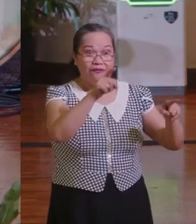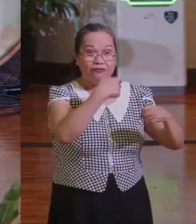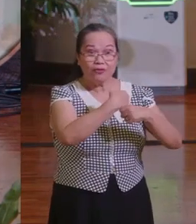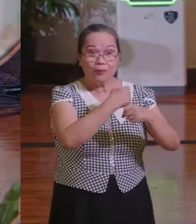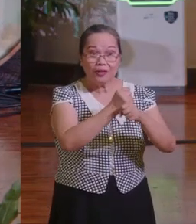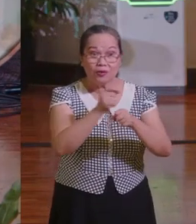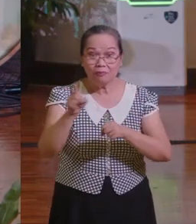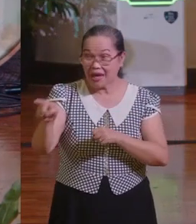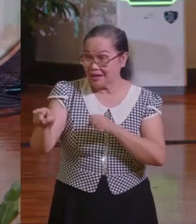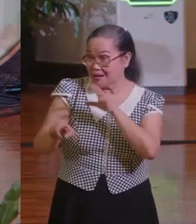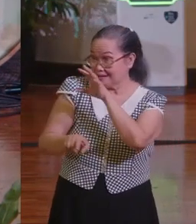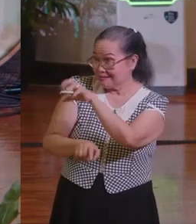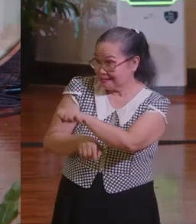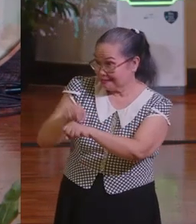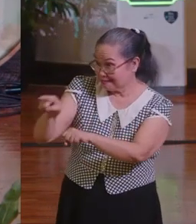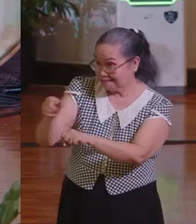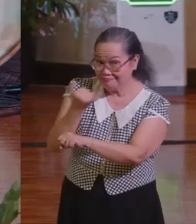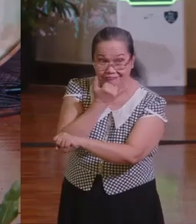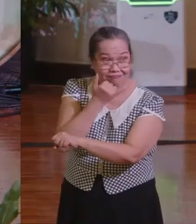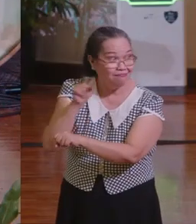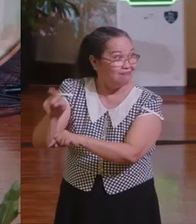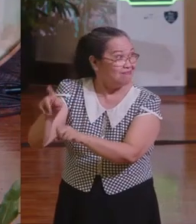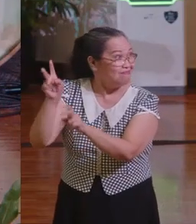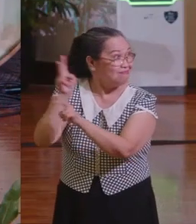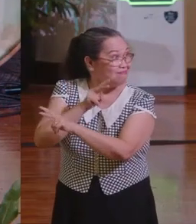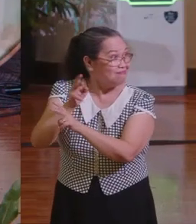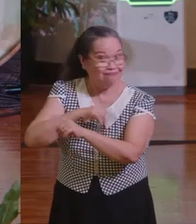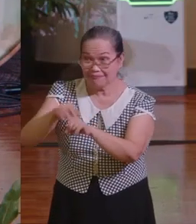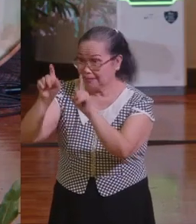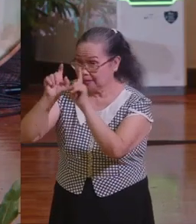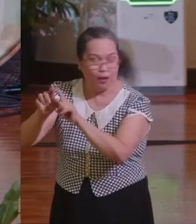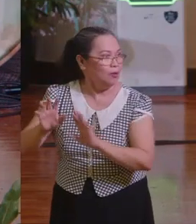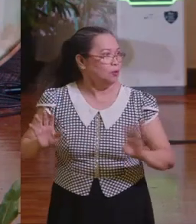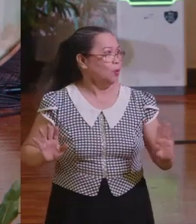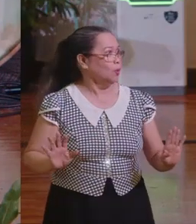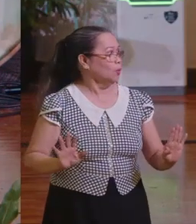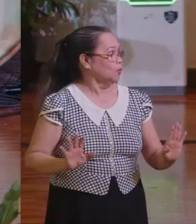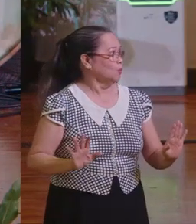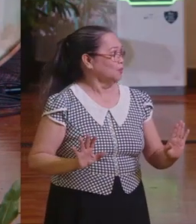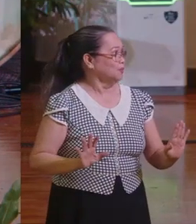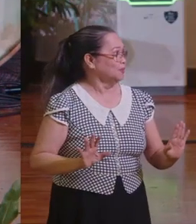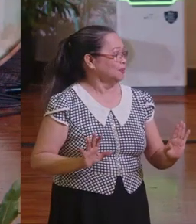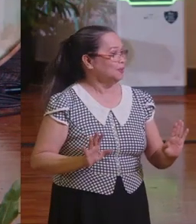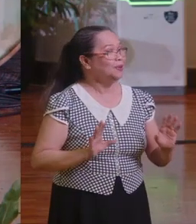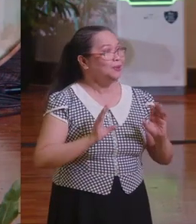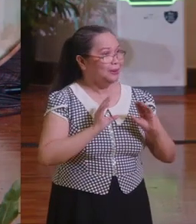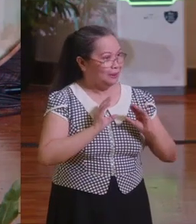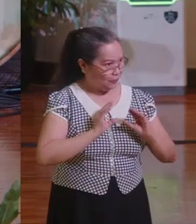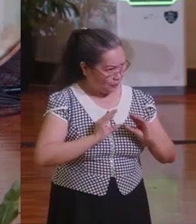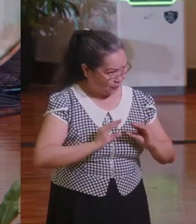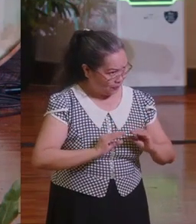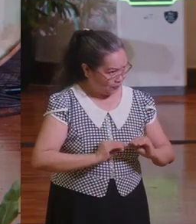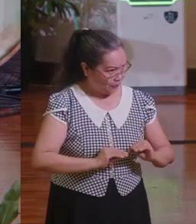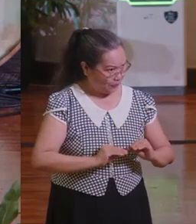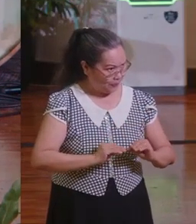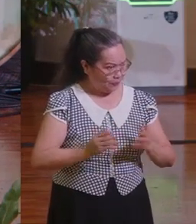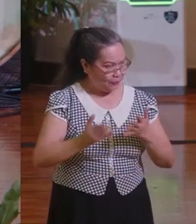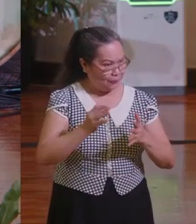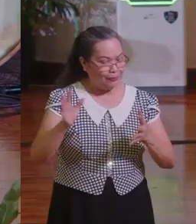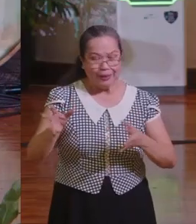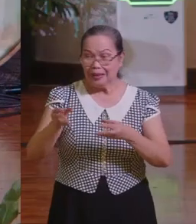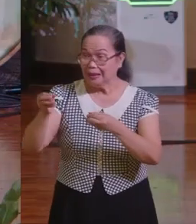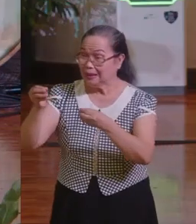ating kapwa. Being patient with gentleness. God may perhaps grant